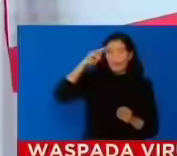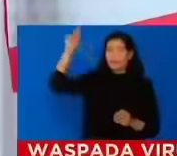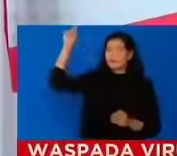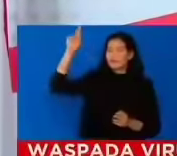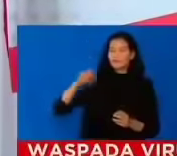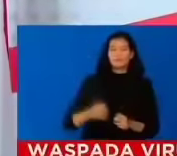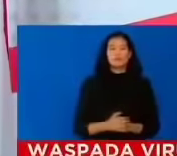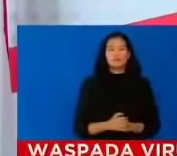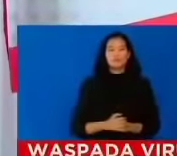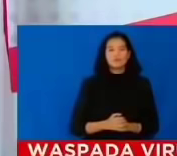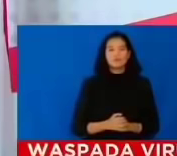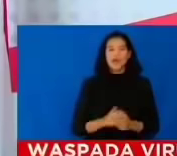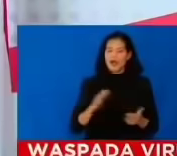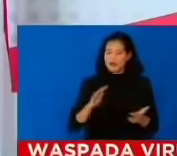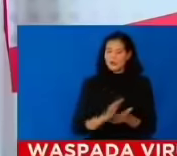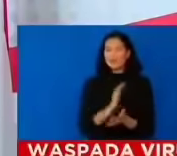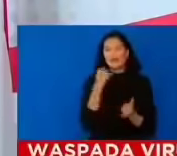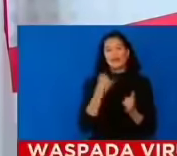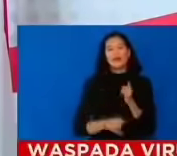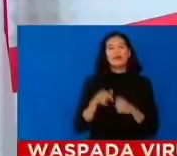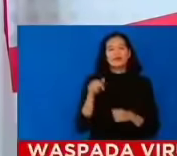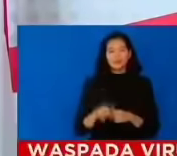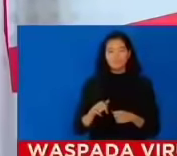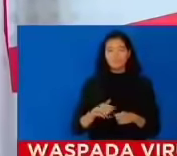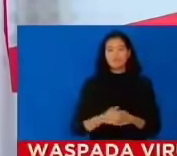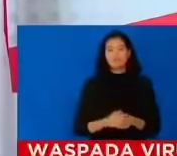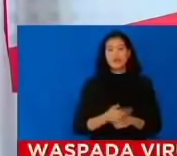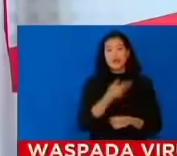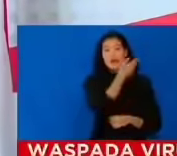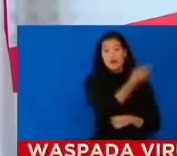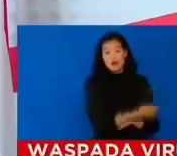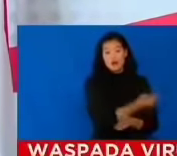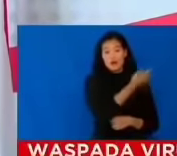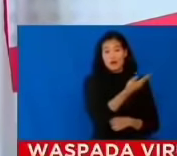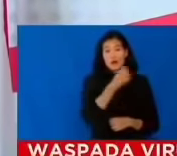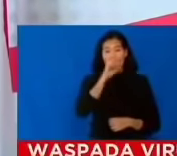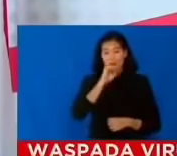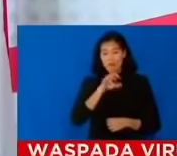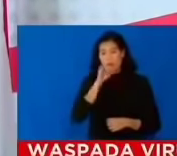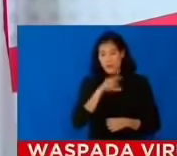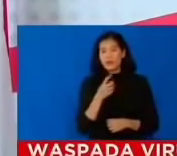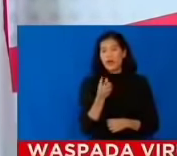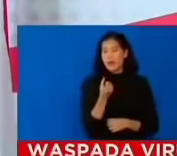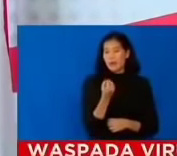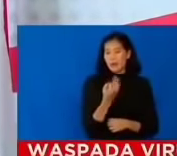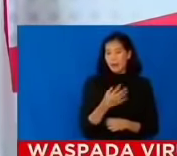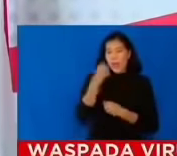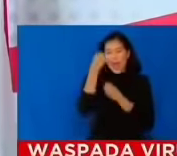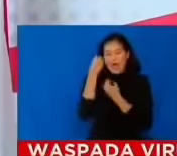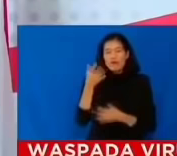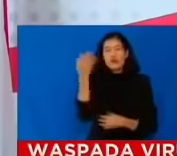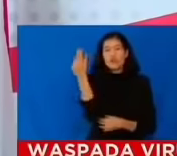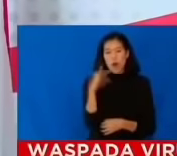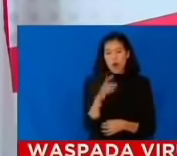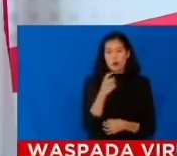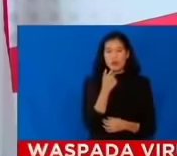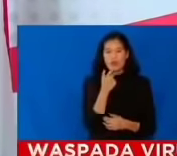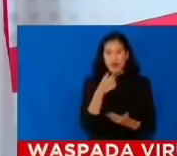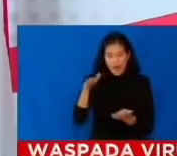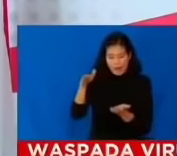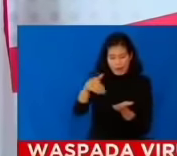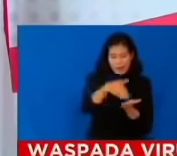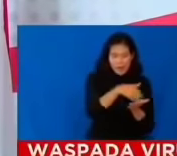karena itu, pada kesempatan yang terakhir ini, saya akan menyampaikan beberapa hal perkembangan dari pencatatan kami